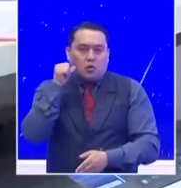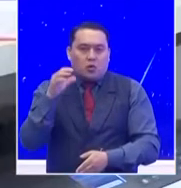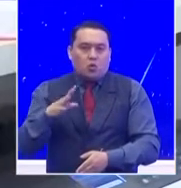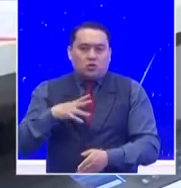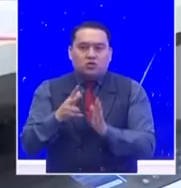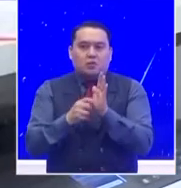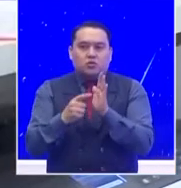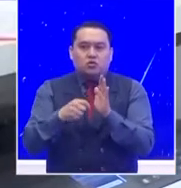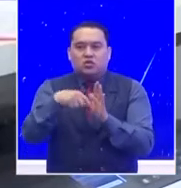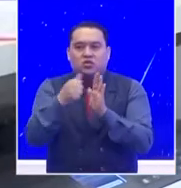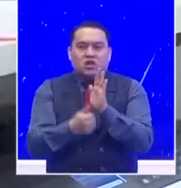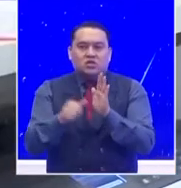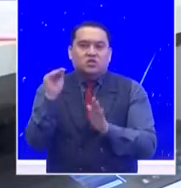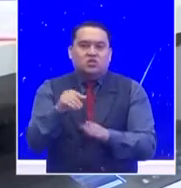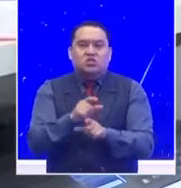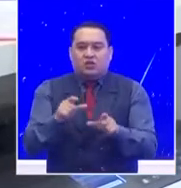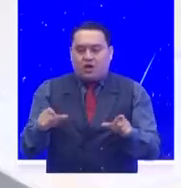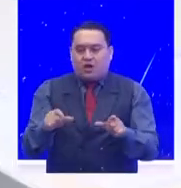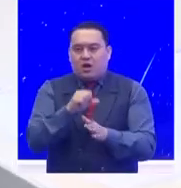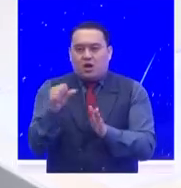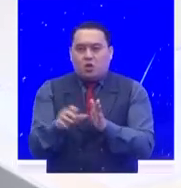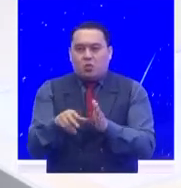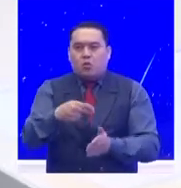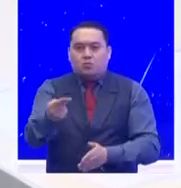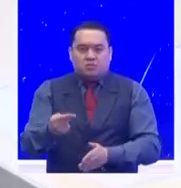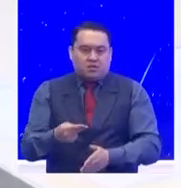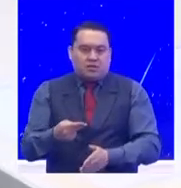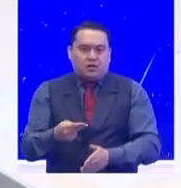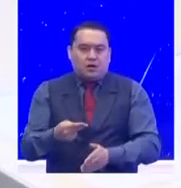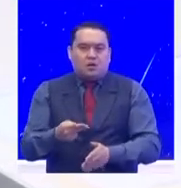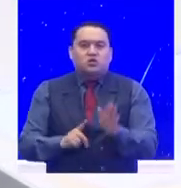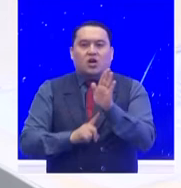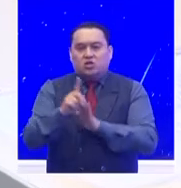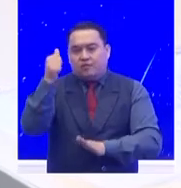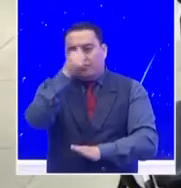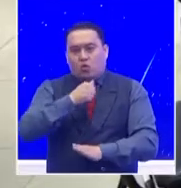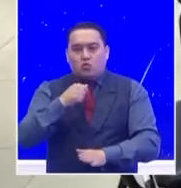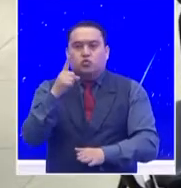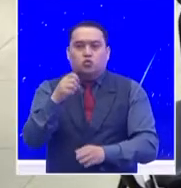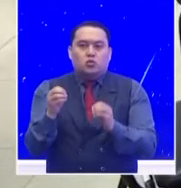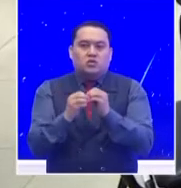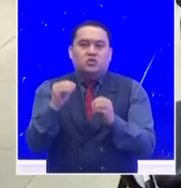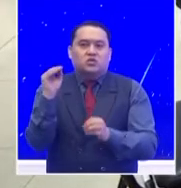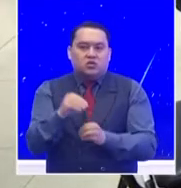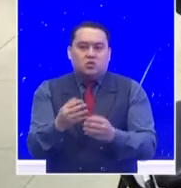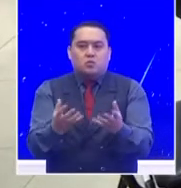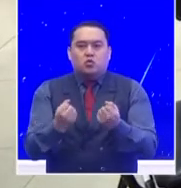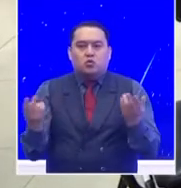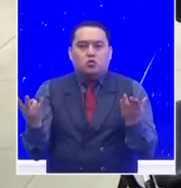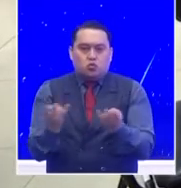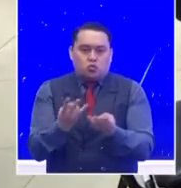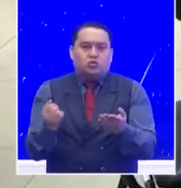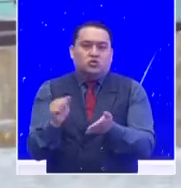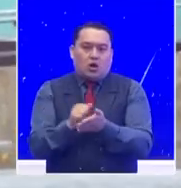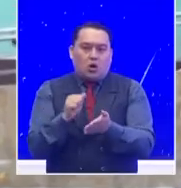более 716 тысяч человек получили электронную цифровую подпись. А с начала года более 110 тысяч граждан получили нужные документы